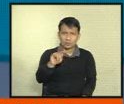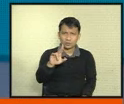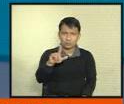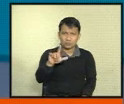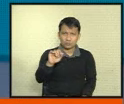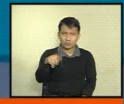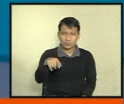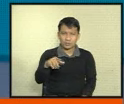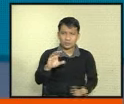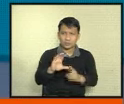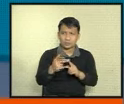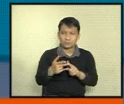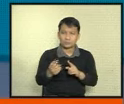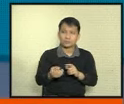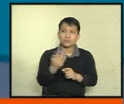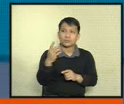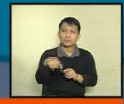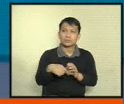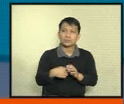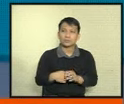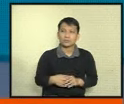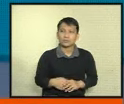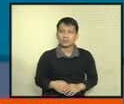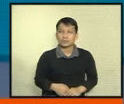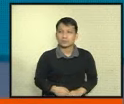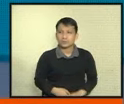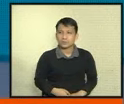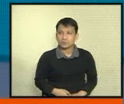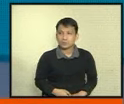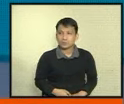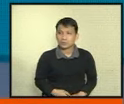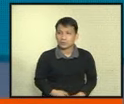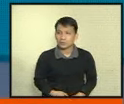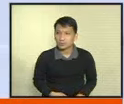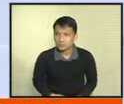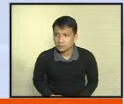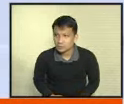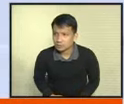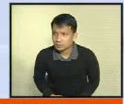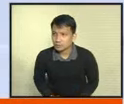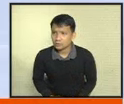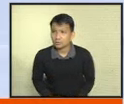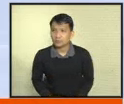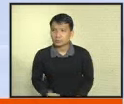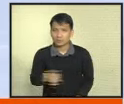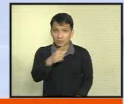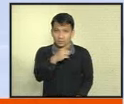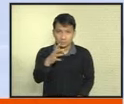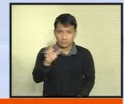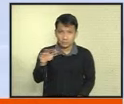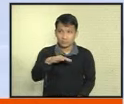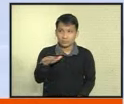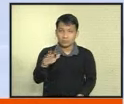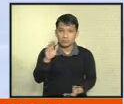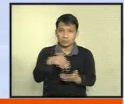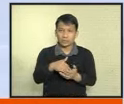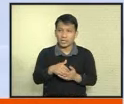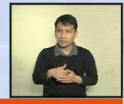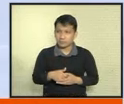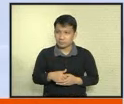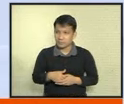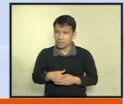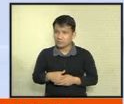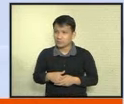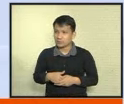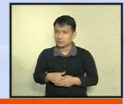certificate at passport sa halagang 155,000. Kala ko 155 pesos. 155,000 pesos.